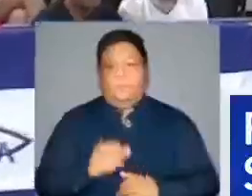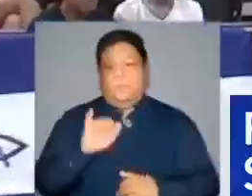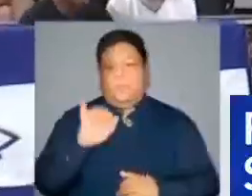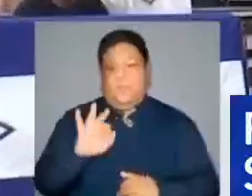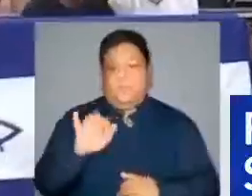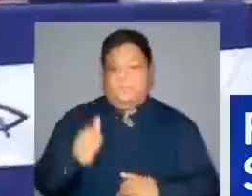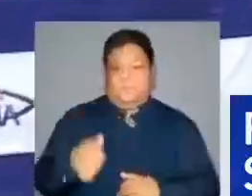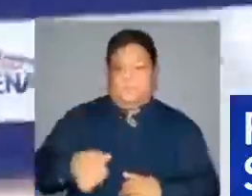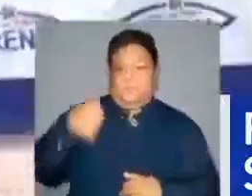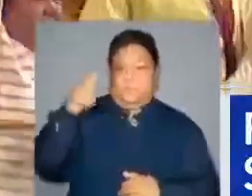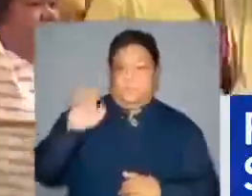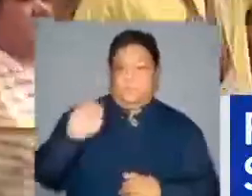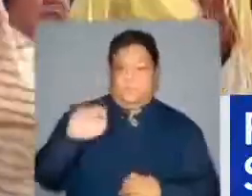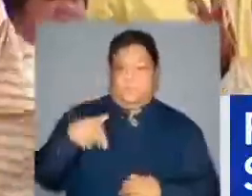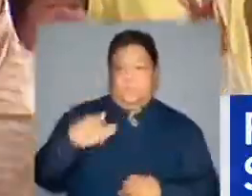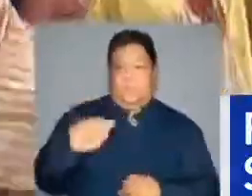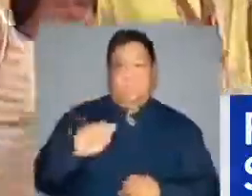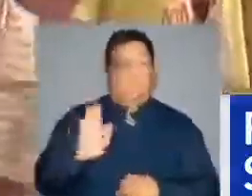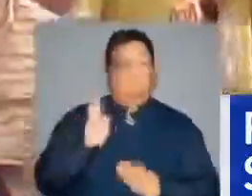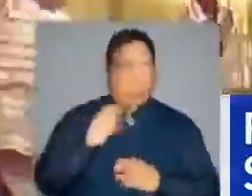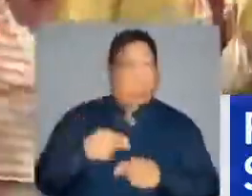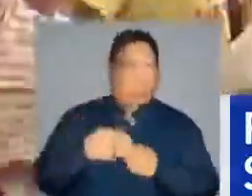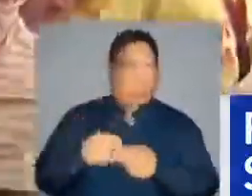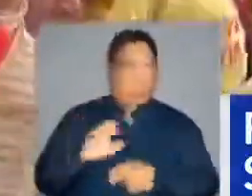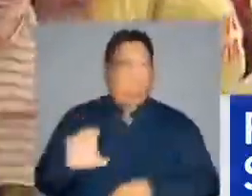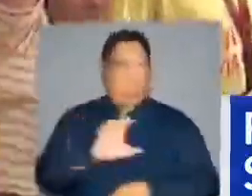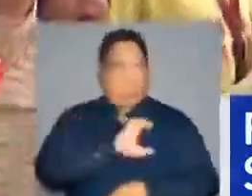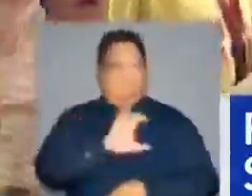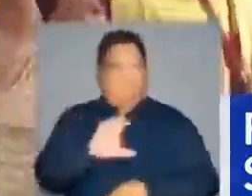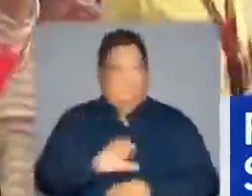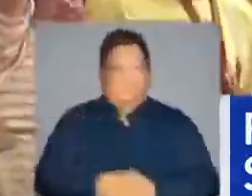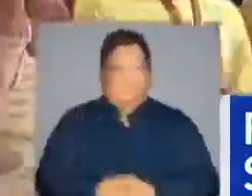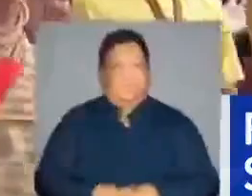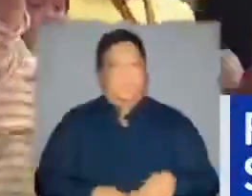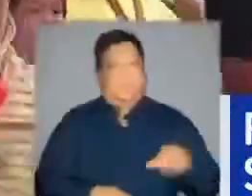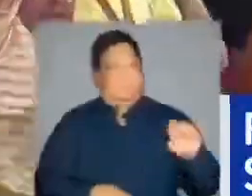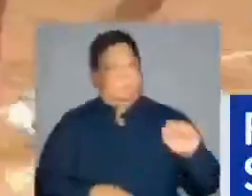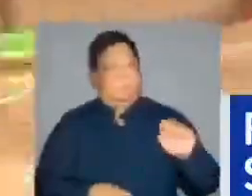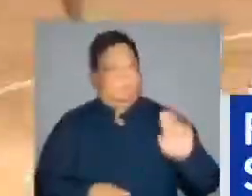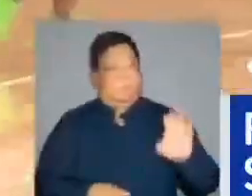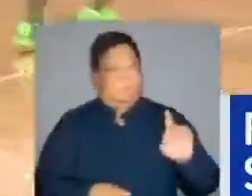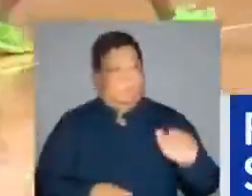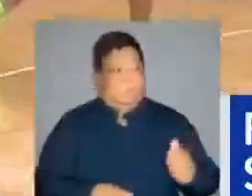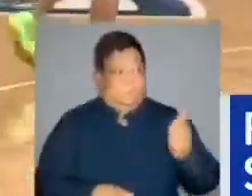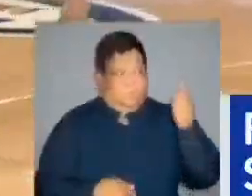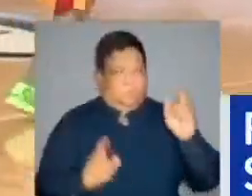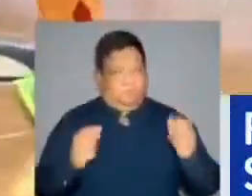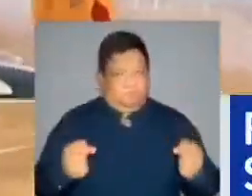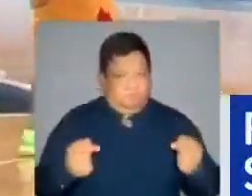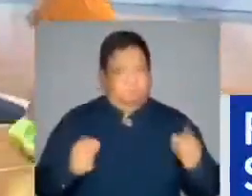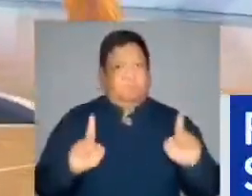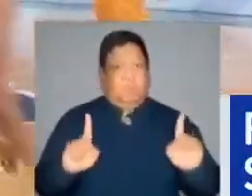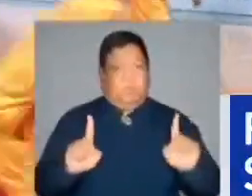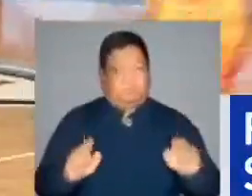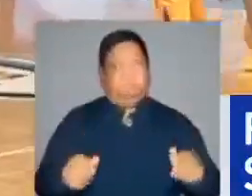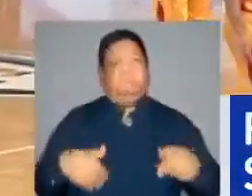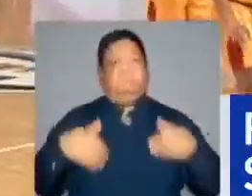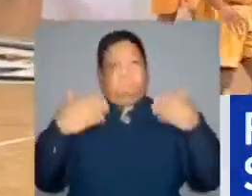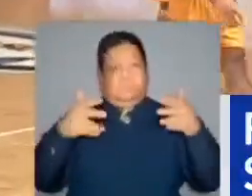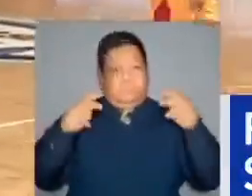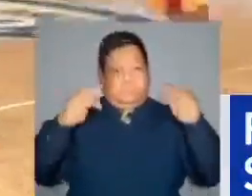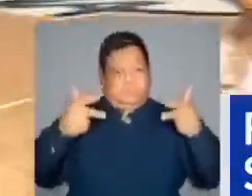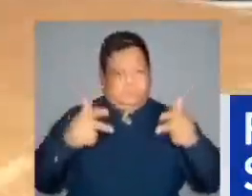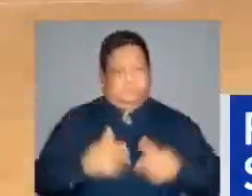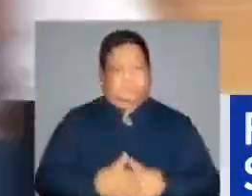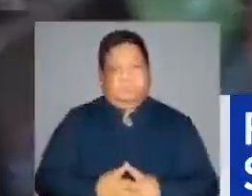ang tatanghaling kampiyon. Kung Red Lions naman ang manalo, magkakaroon ng Game 3 ang serye. Bago ang finals game, maglalaban